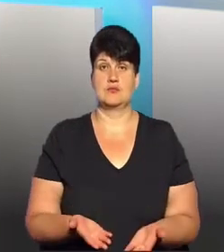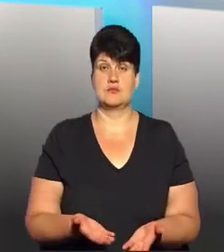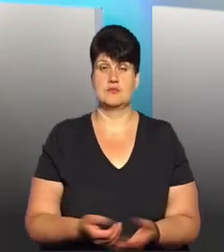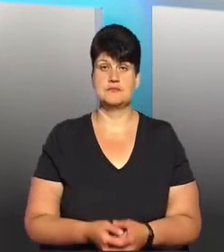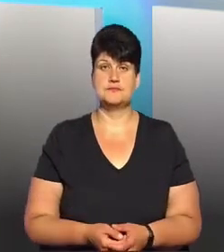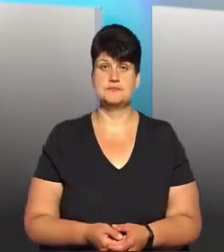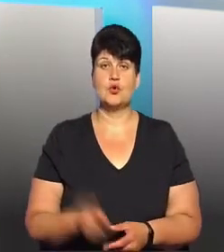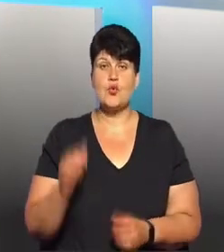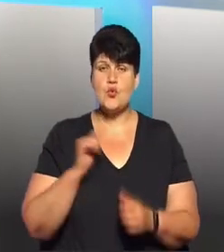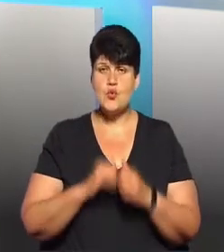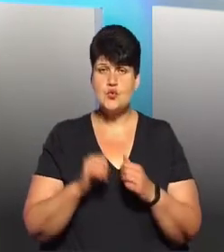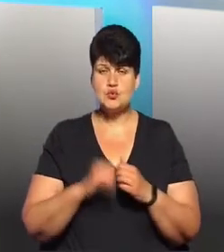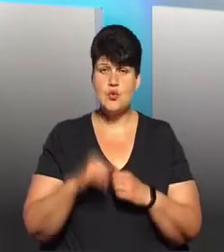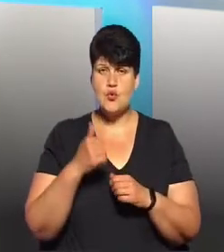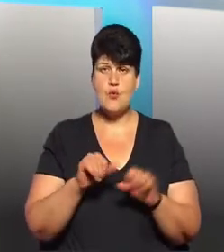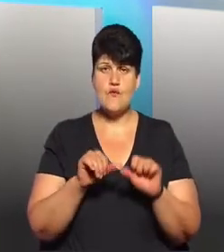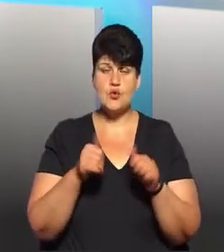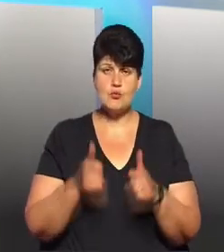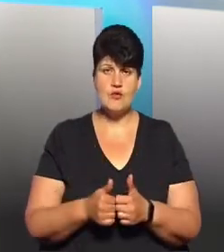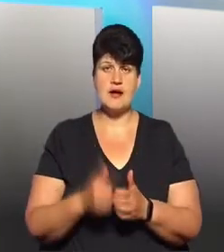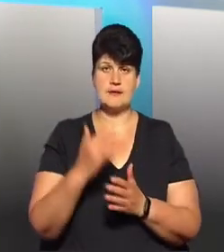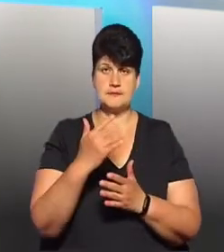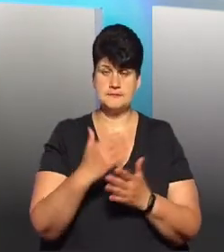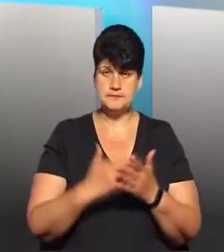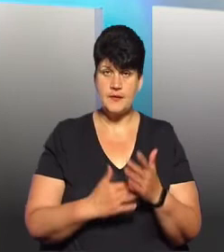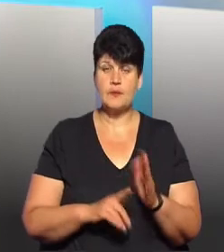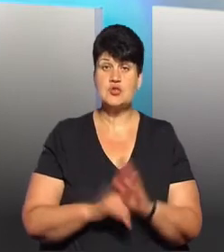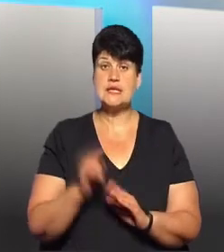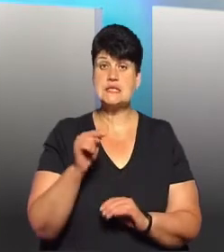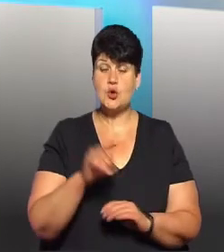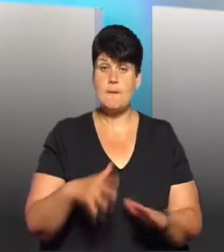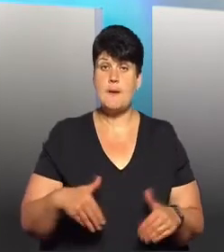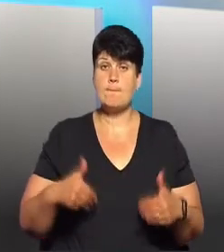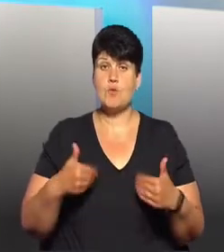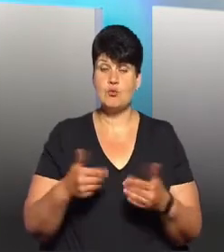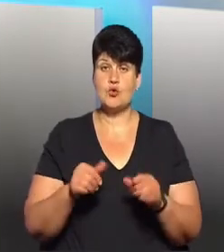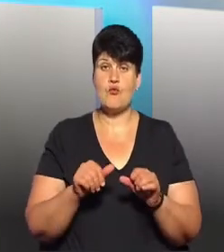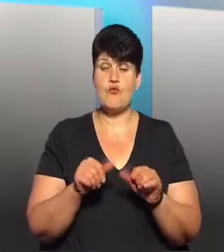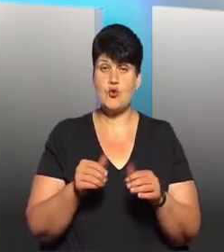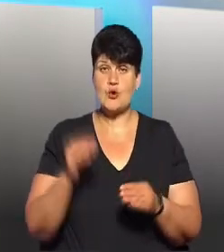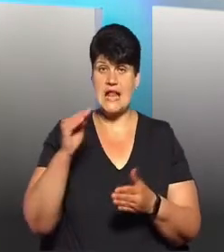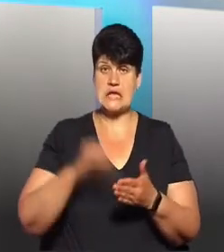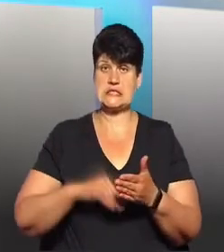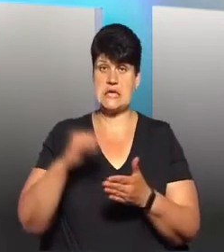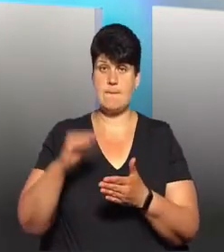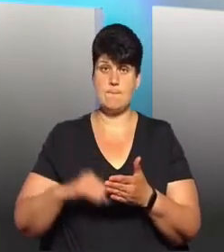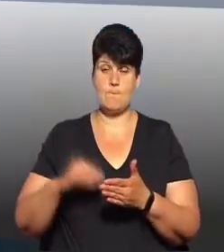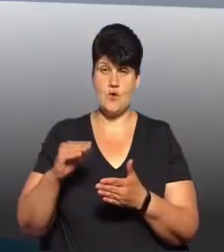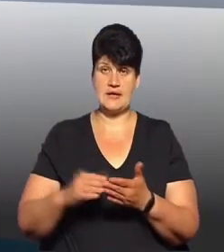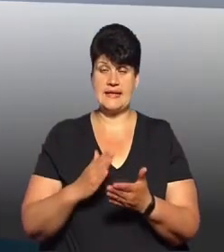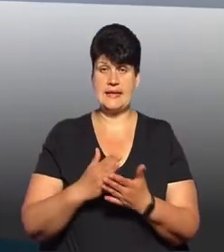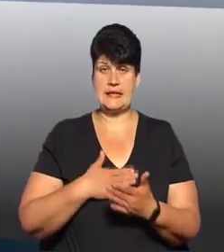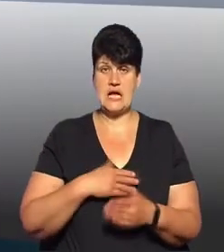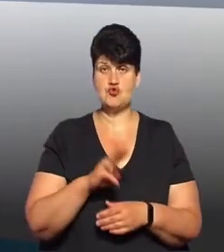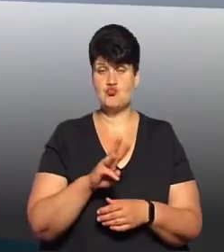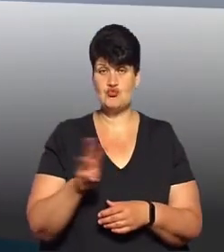Щороку формування лайнапу фестивалю починається з того, що ми пропонуємо форму для заповнення, яка знаходиться на нашому сайті, і кожен з